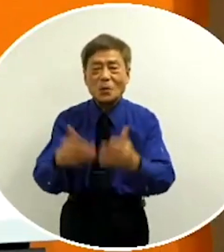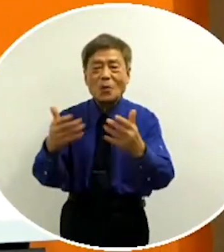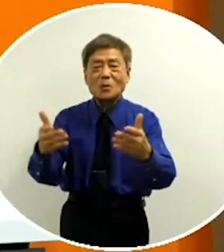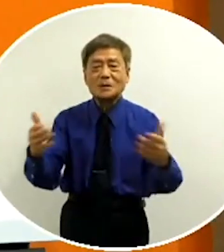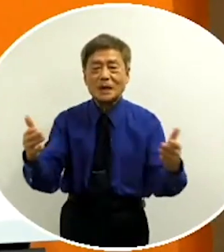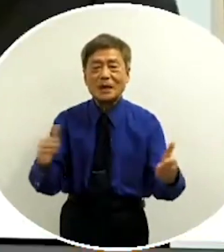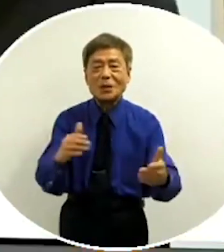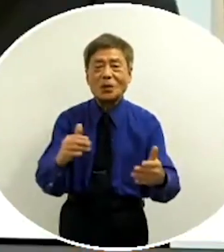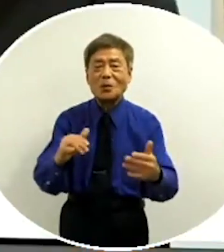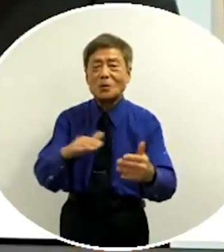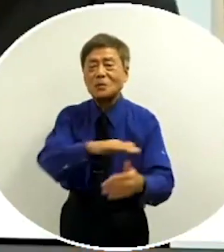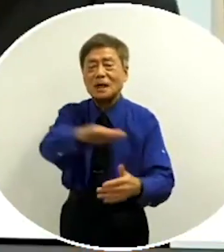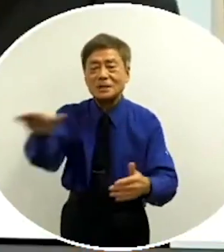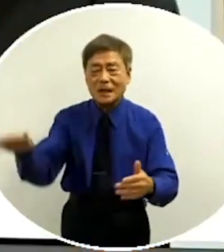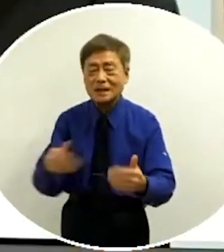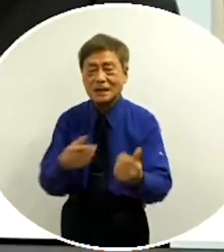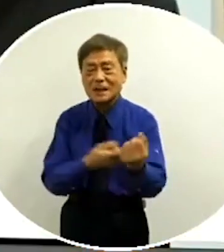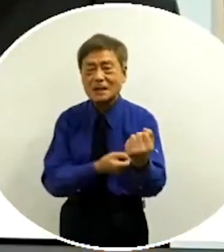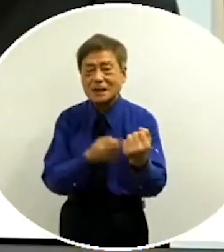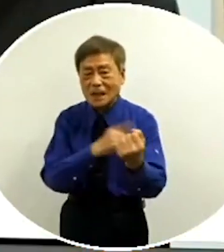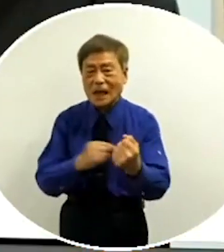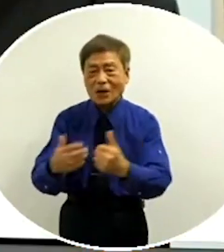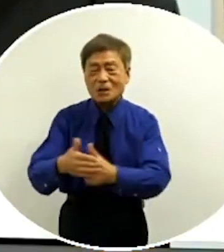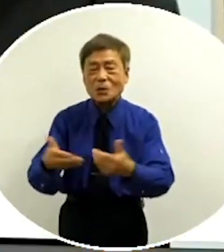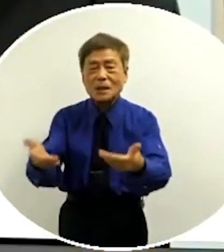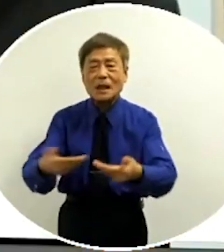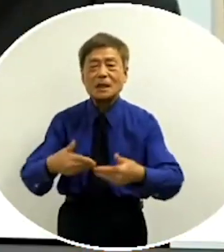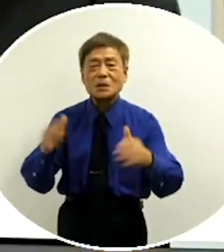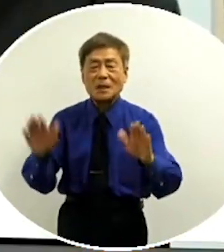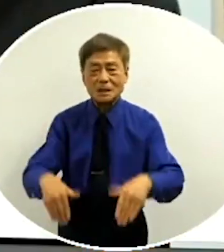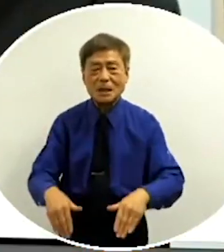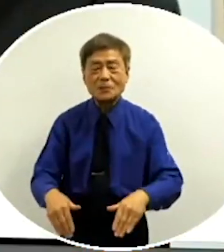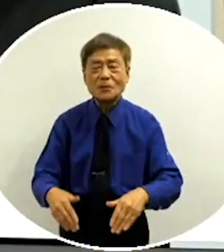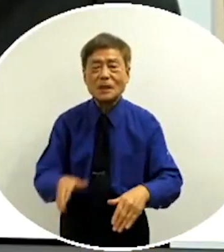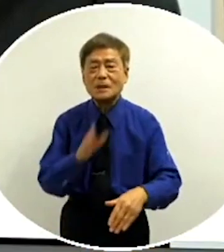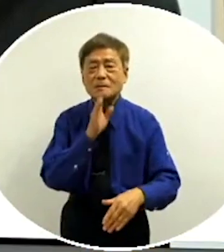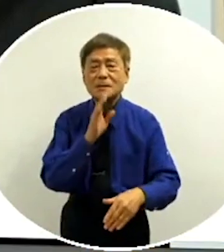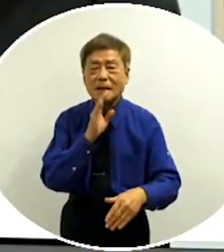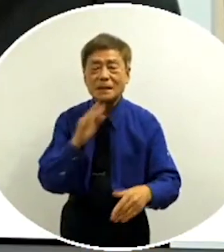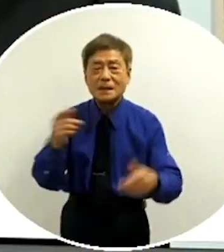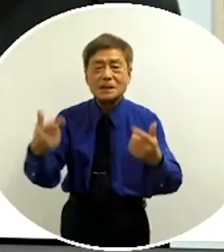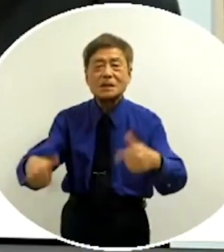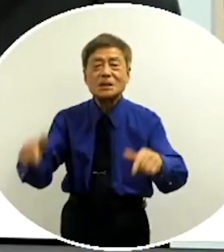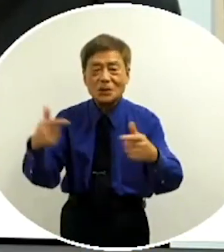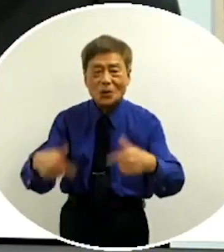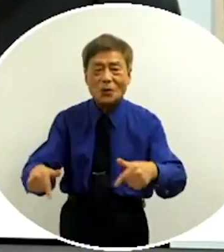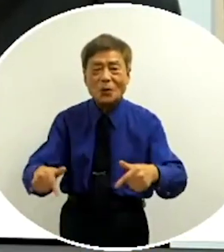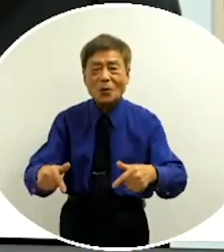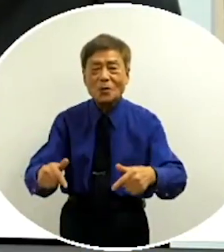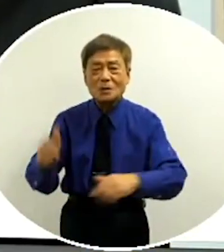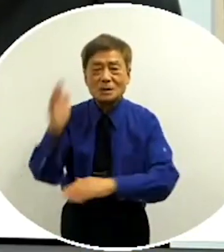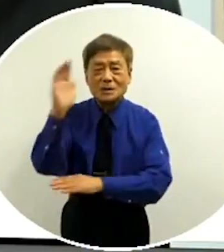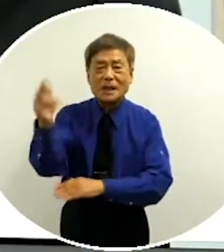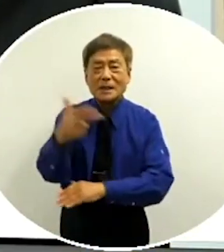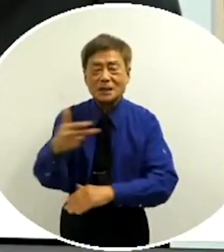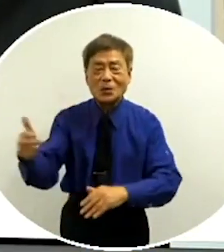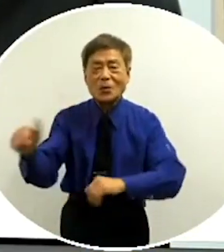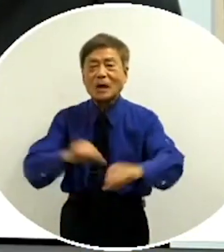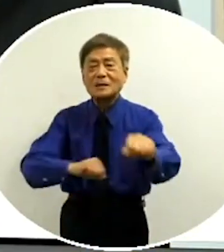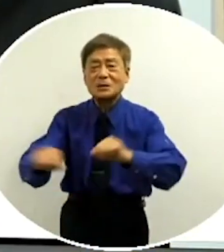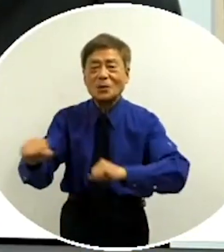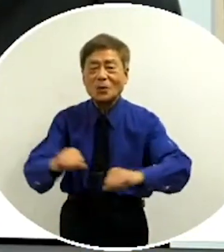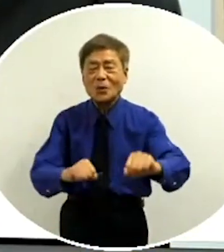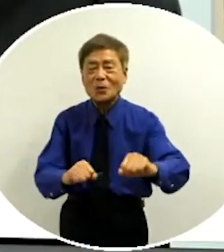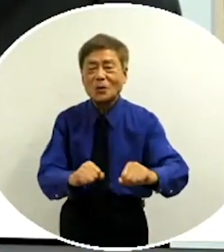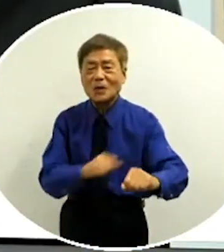党の議員さんと社民党の党員さん亭普段からその日常活動がやっぱり相当精力的なんですよだから